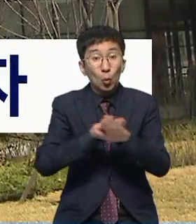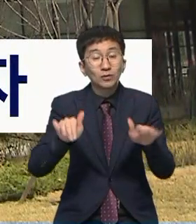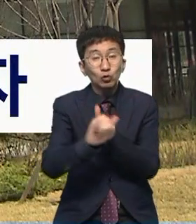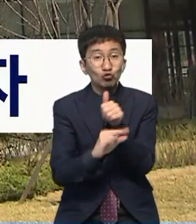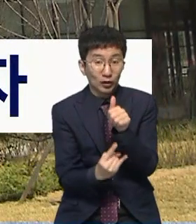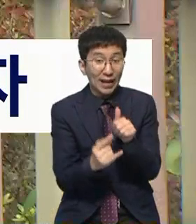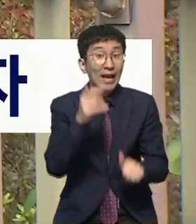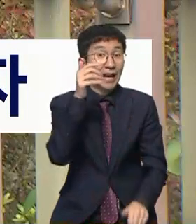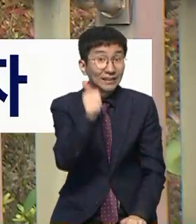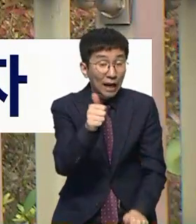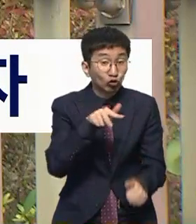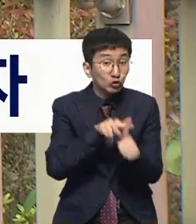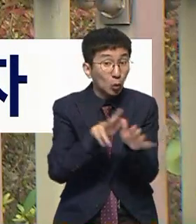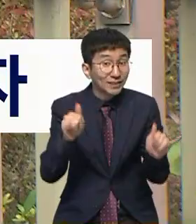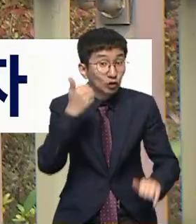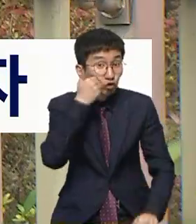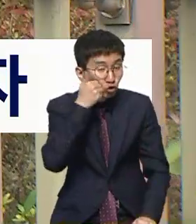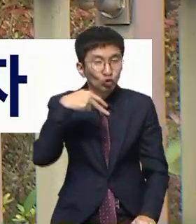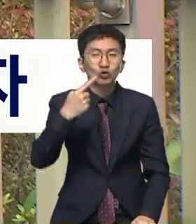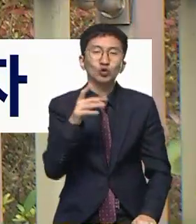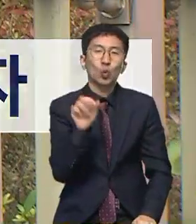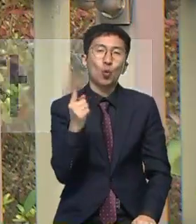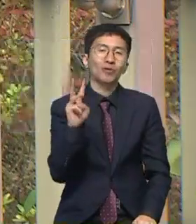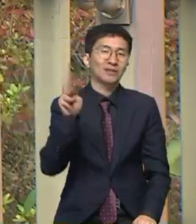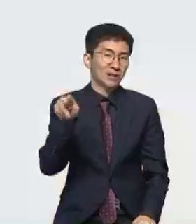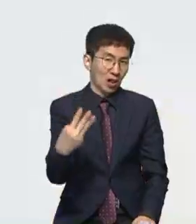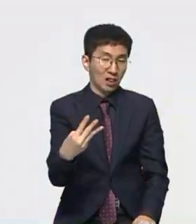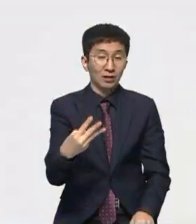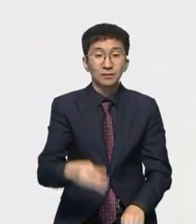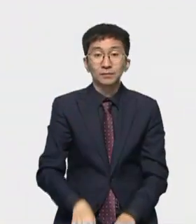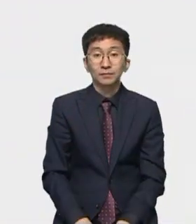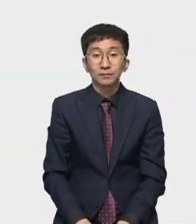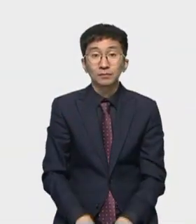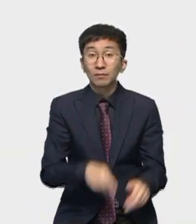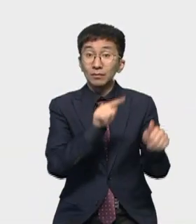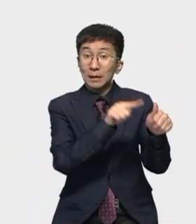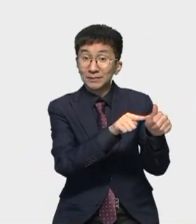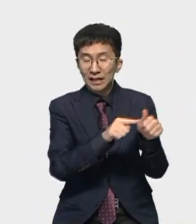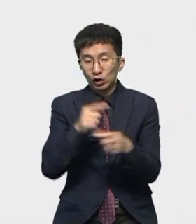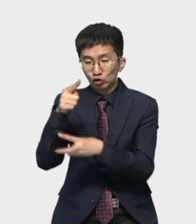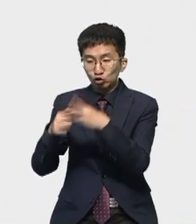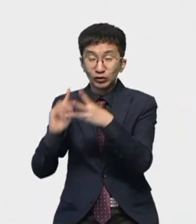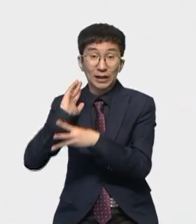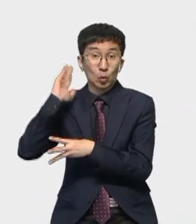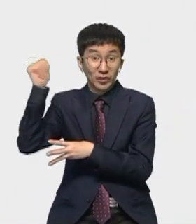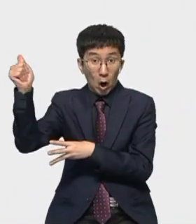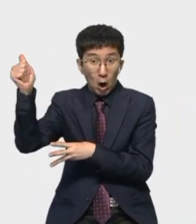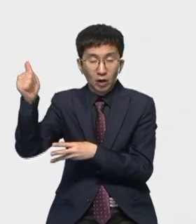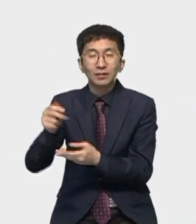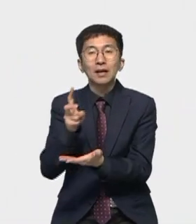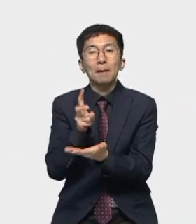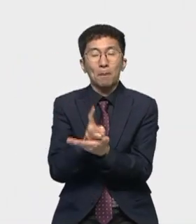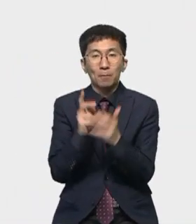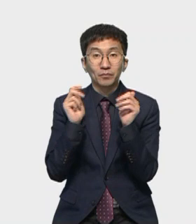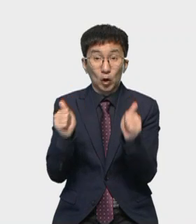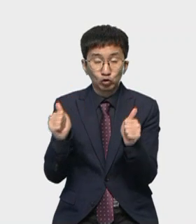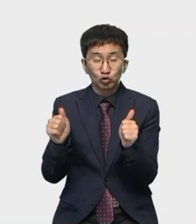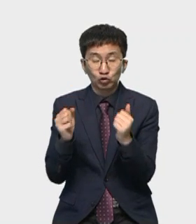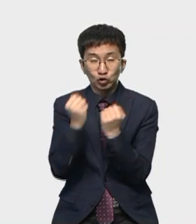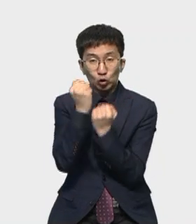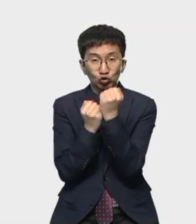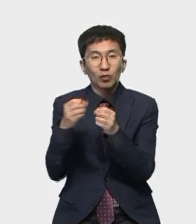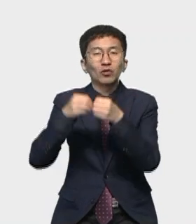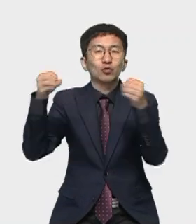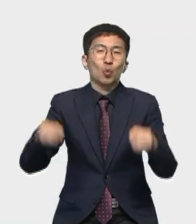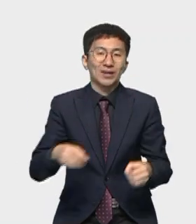지명된 송어 * 서울대 교수 입니다 소모 보자는 윤성열 대통령 의사 반면 수안동 기로 사법 행정